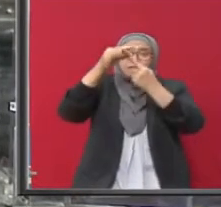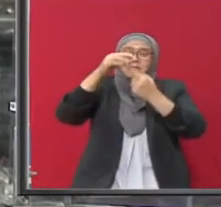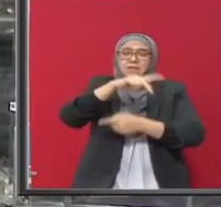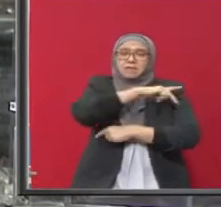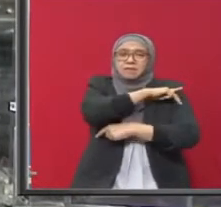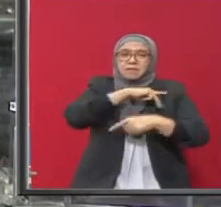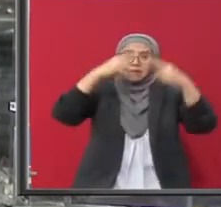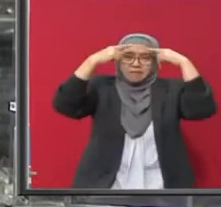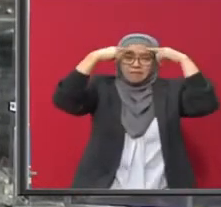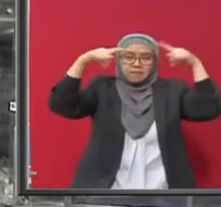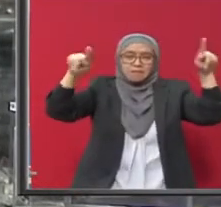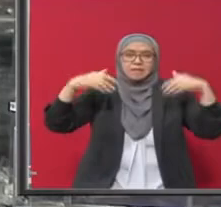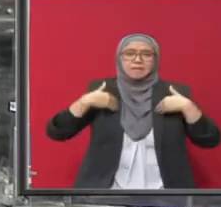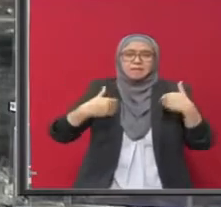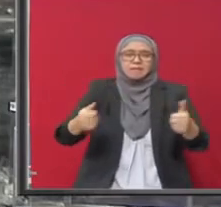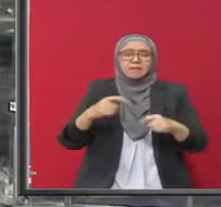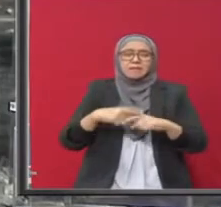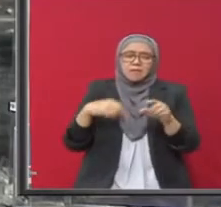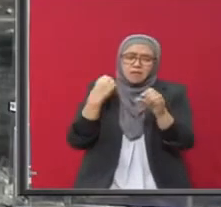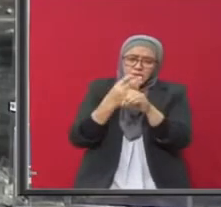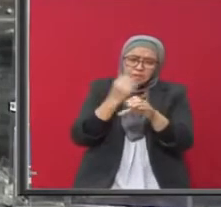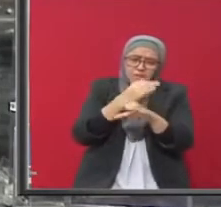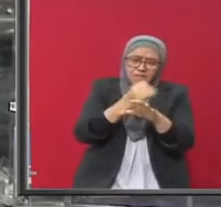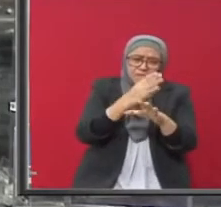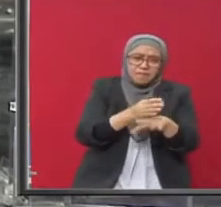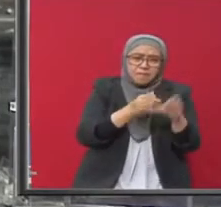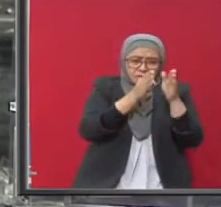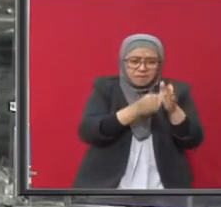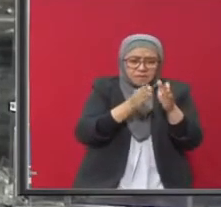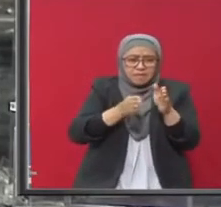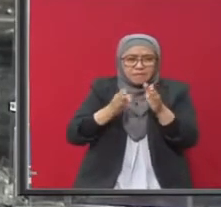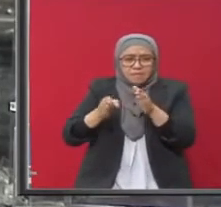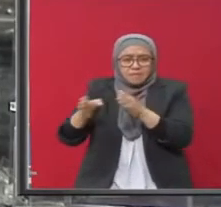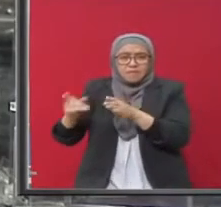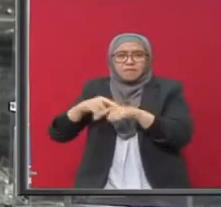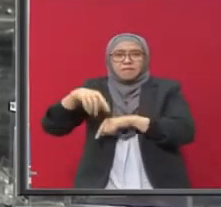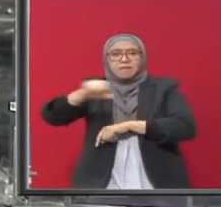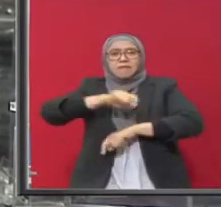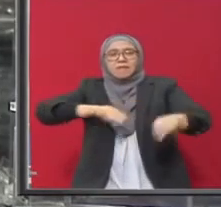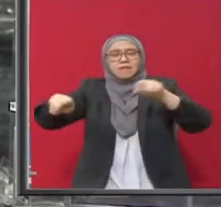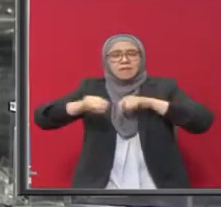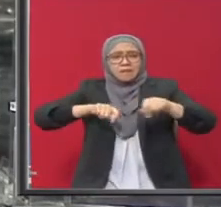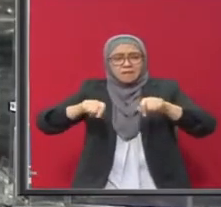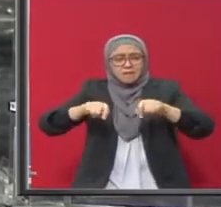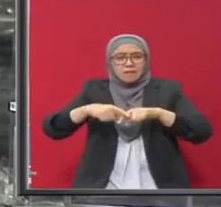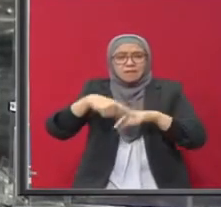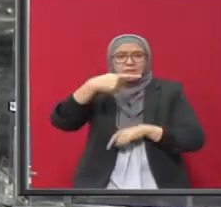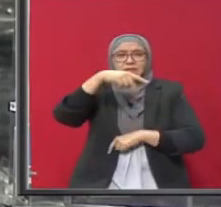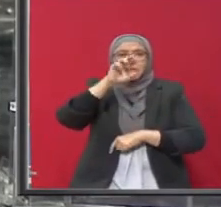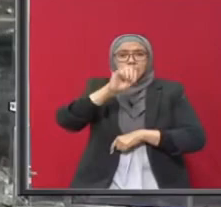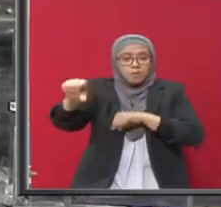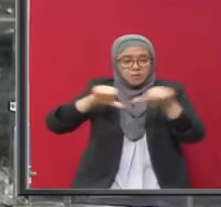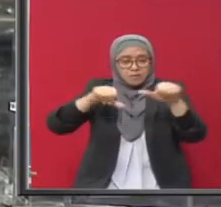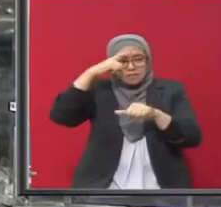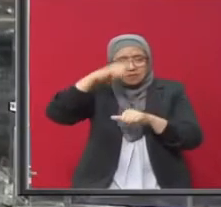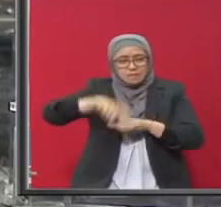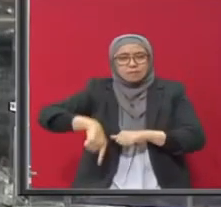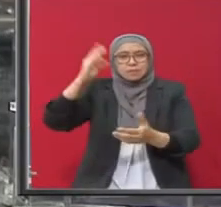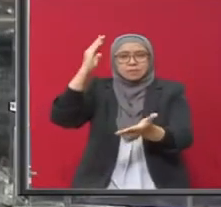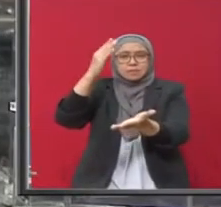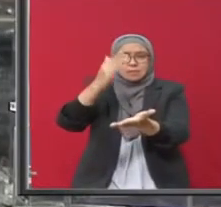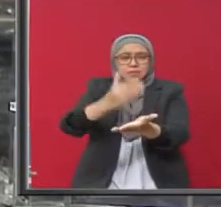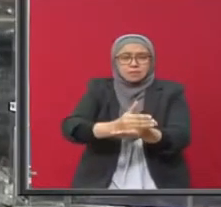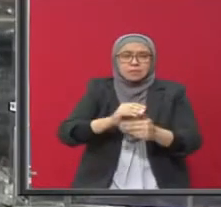bertukar lumus tanpa jemu merancang dan mengambil tindakan proaktif untuk membendung penularan COVID-19